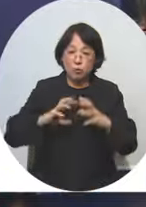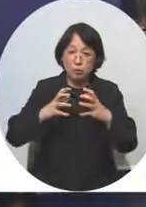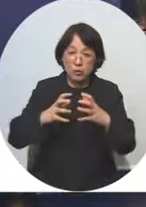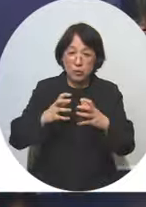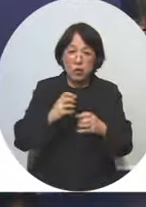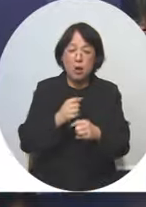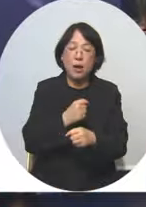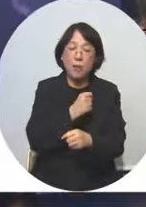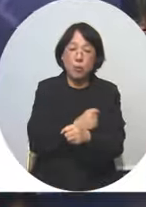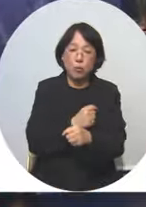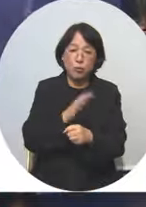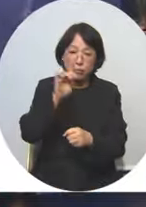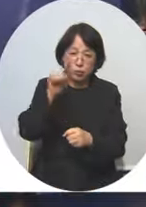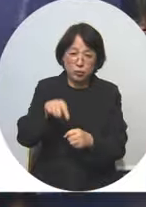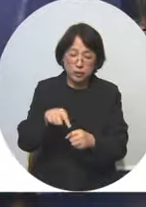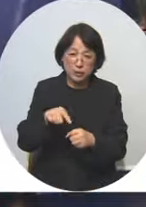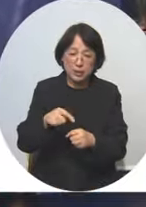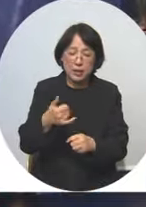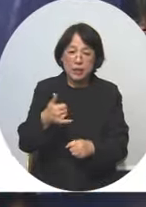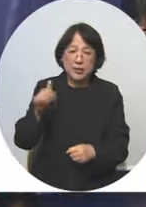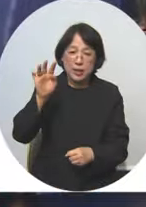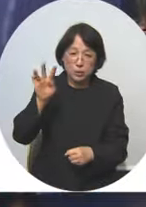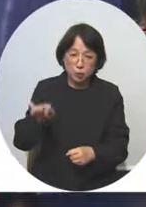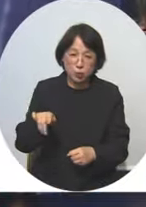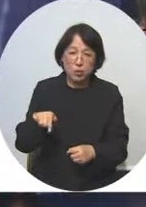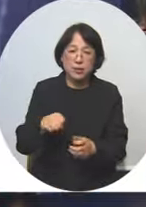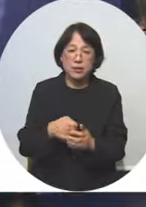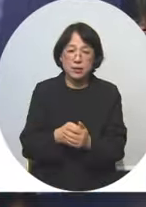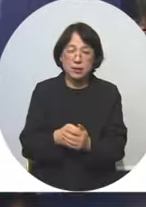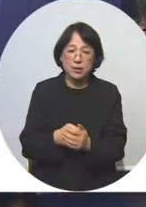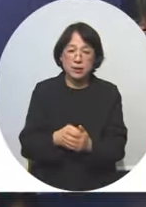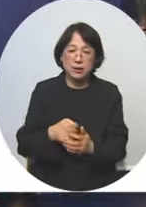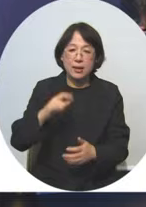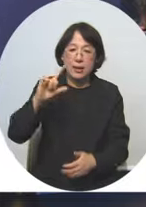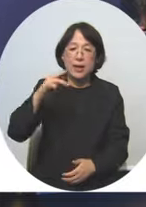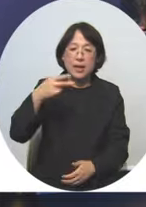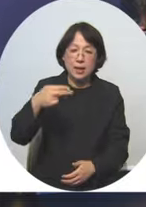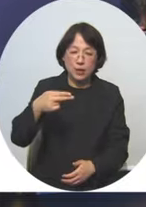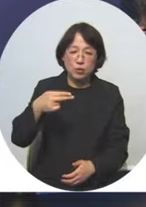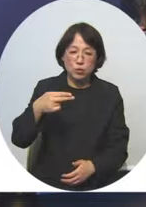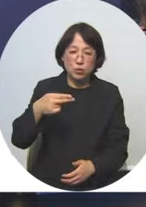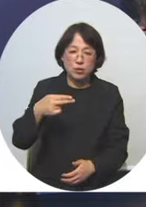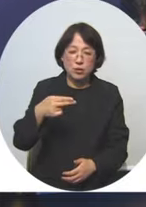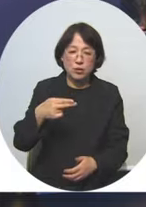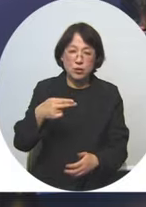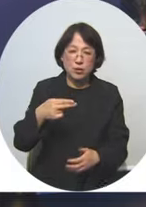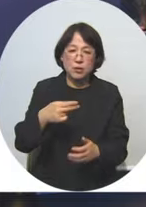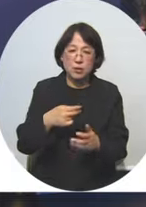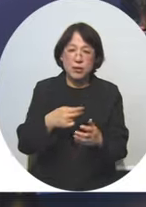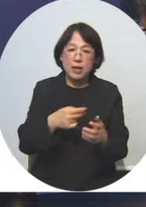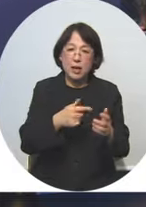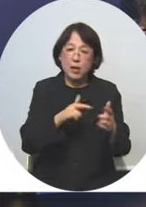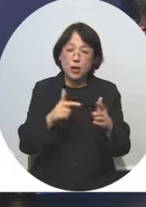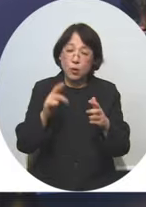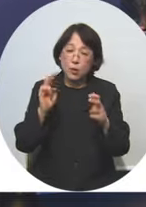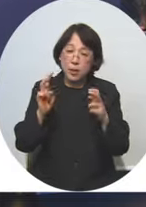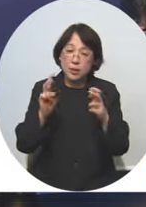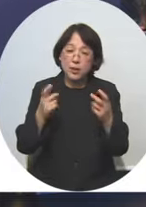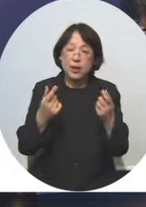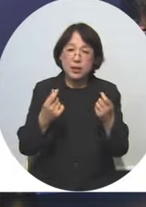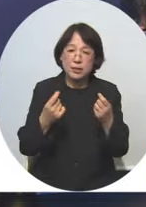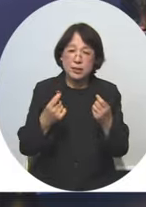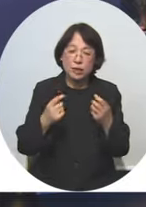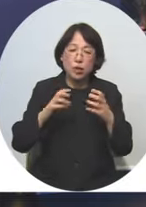국가보훈부는 세종보훈부청사에서 한국토지주택공사 LH, 한국헤비타트, 굿네이버스와